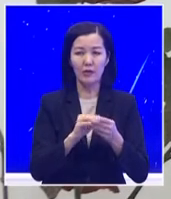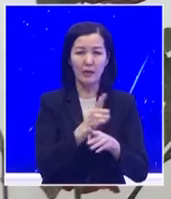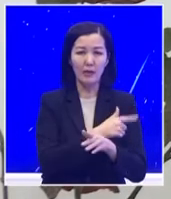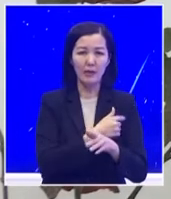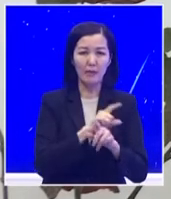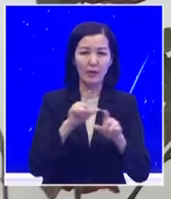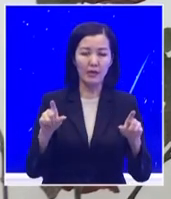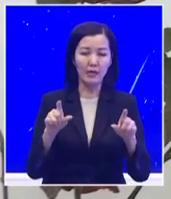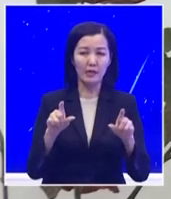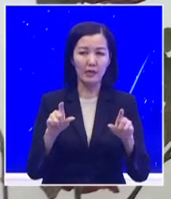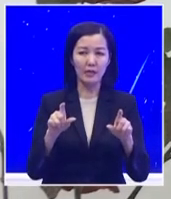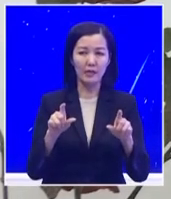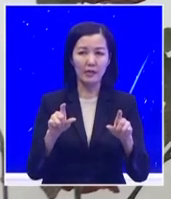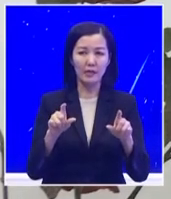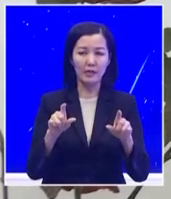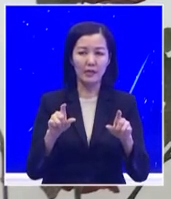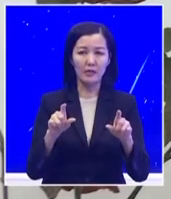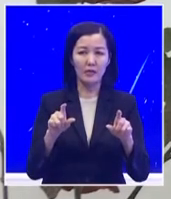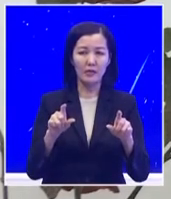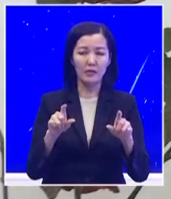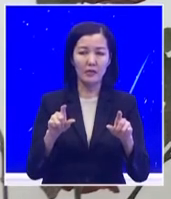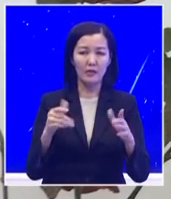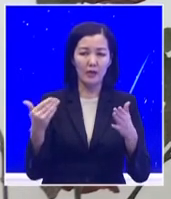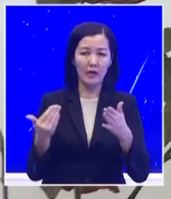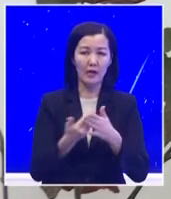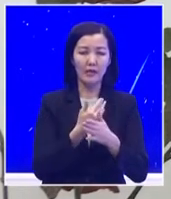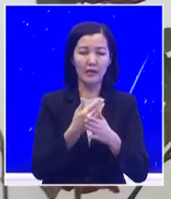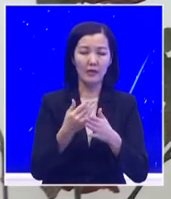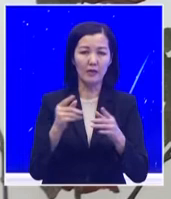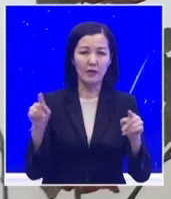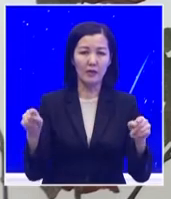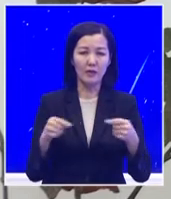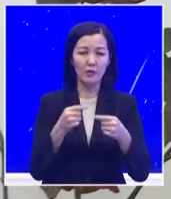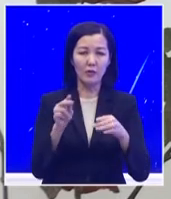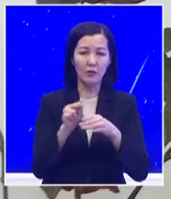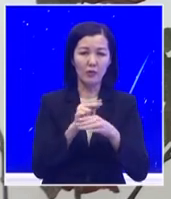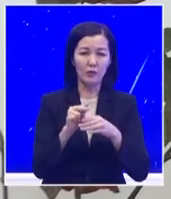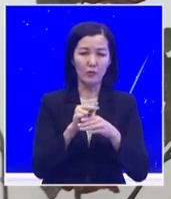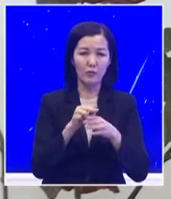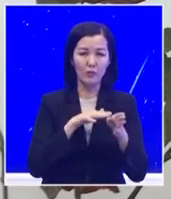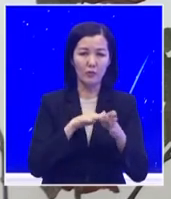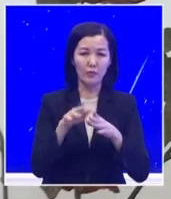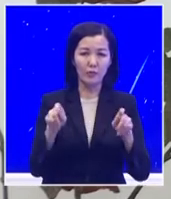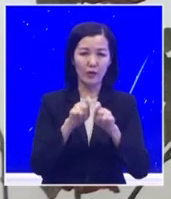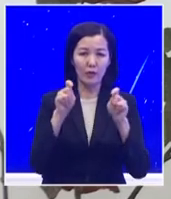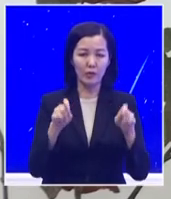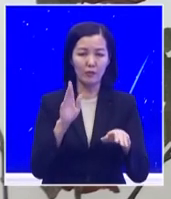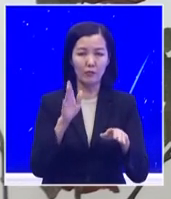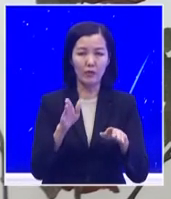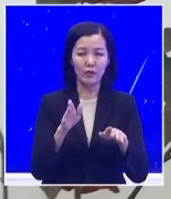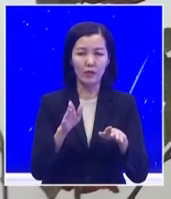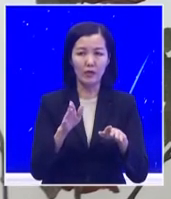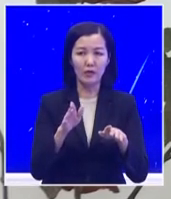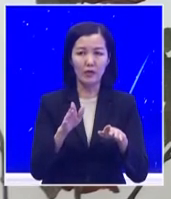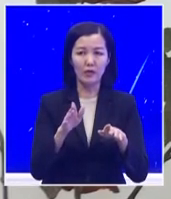емхананың ғимараты, бұл жаңа тұрып болған болатын. Осы 2 жыл болды, құрылысы жасалынып, биыл іске қосамыз деп отыр. Ол